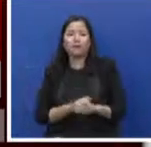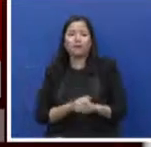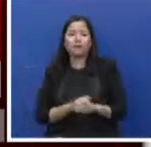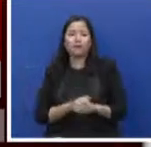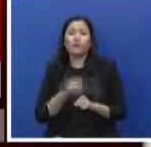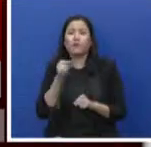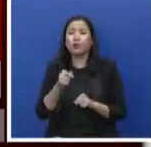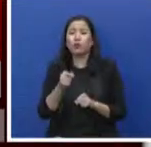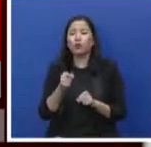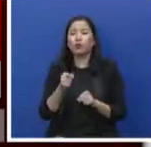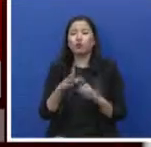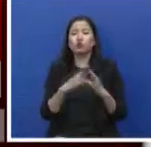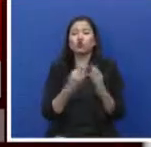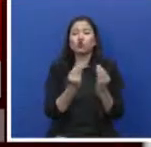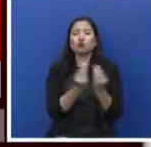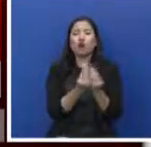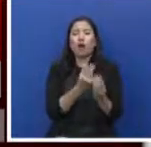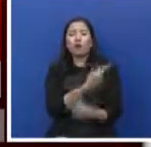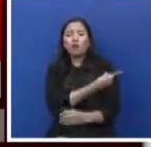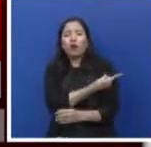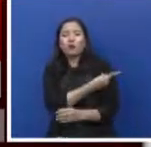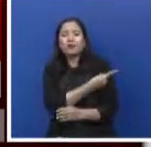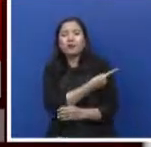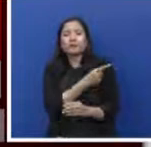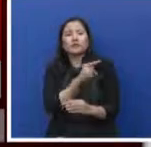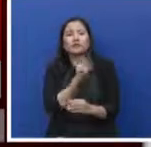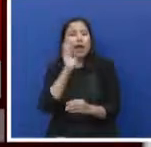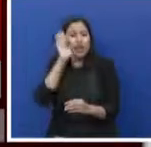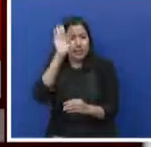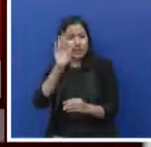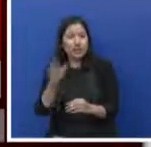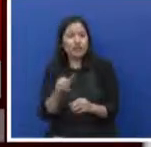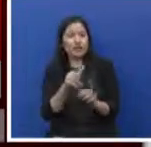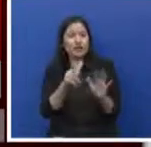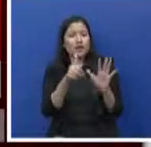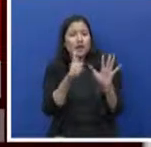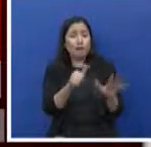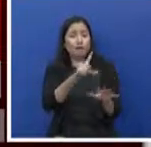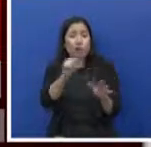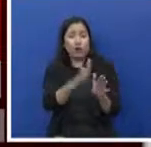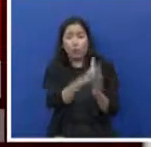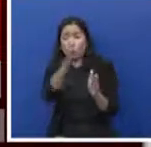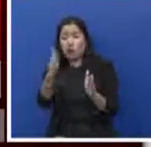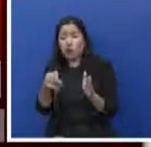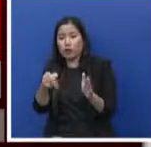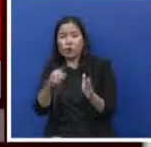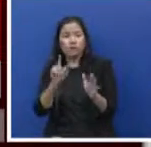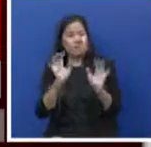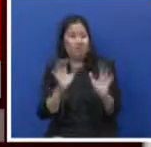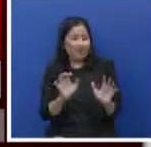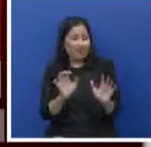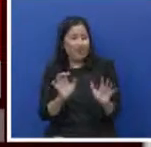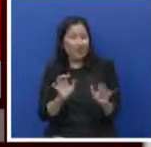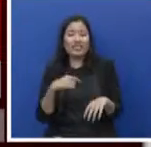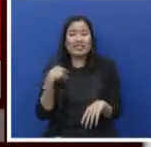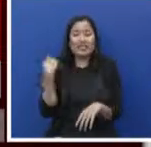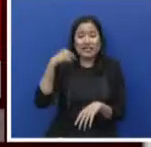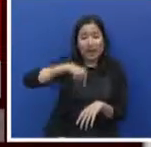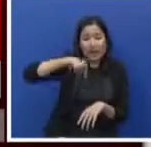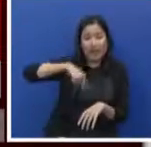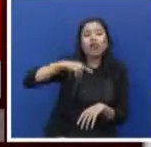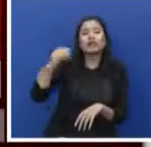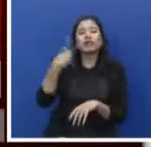tinggi itu jumlah suntikan yang harus dilakukan di semester kedua ini. Untuk itu kita perlu latihan nih yang sekarang